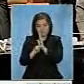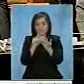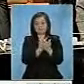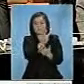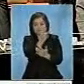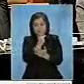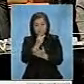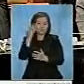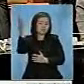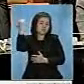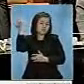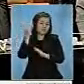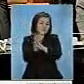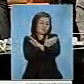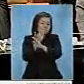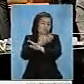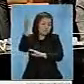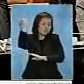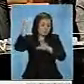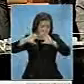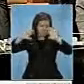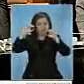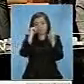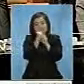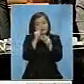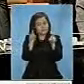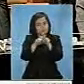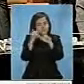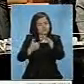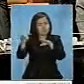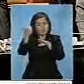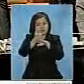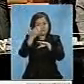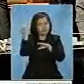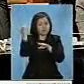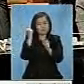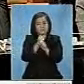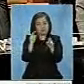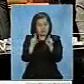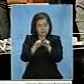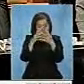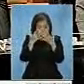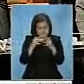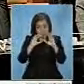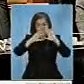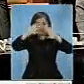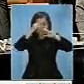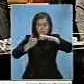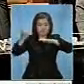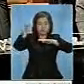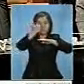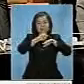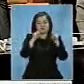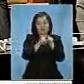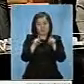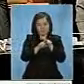รัฐบาลก่อนรวมถึงรัฐบาลก่อนด้วยส่วนรัฐบาลนี้การออกกฎหมายกู้เงินจะเห็นได้ว่า